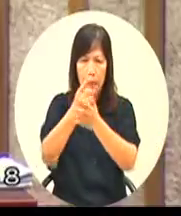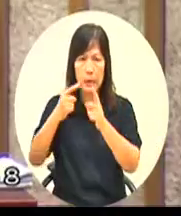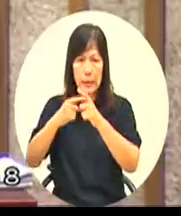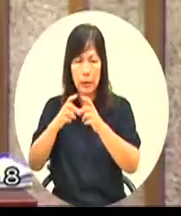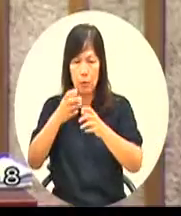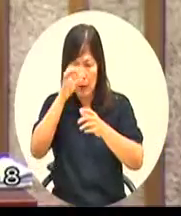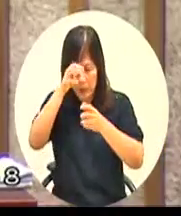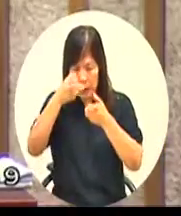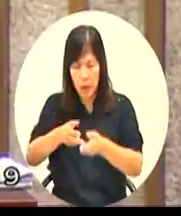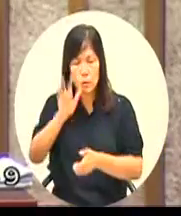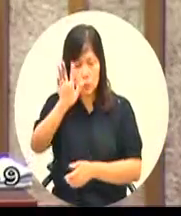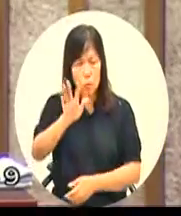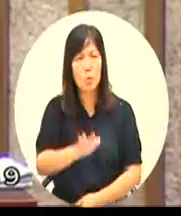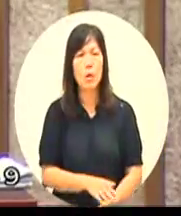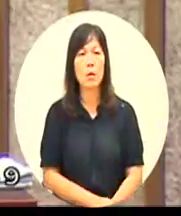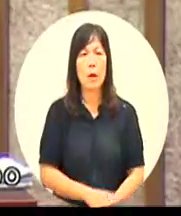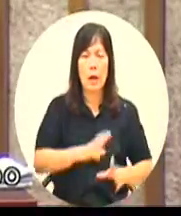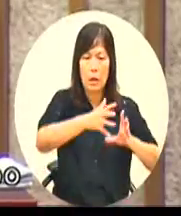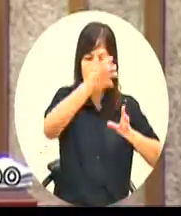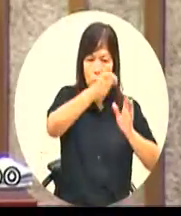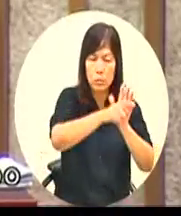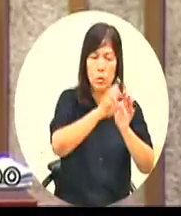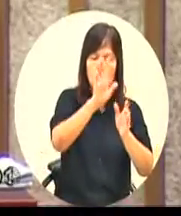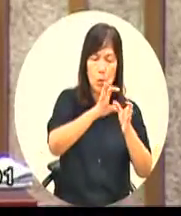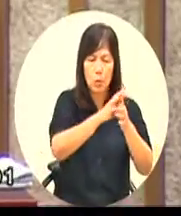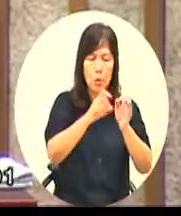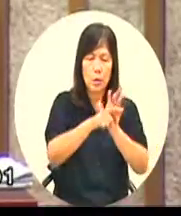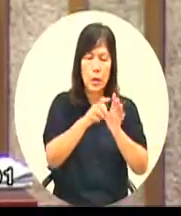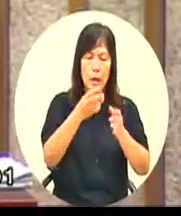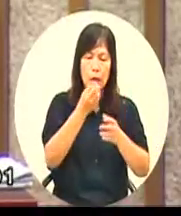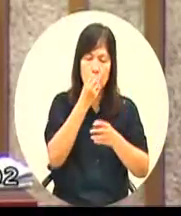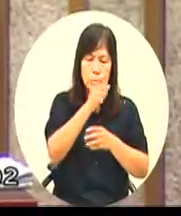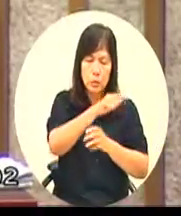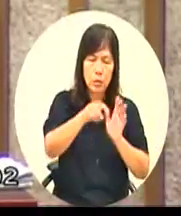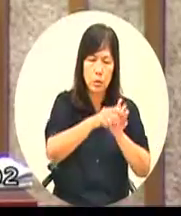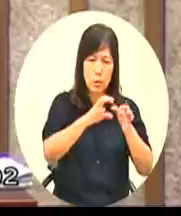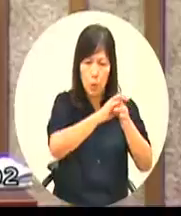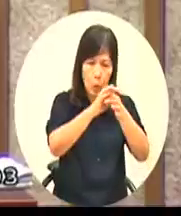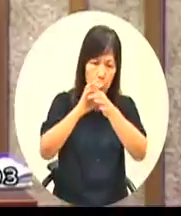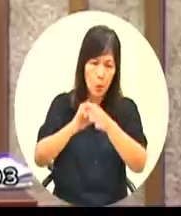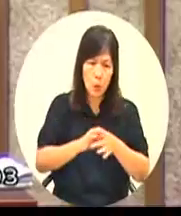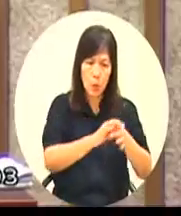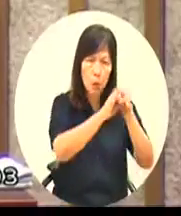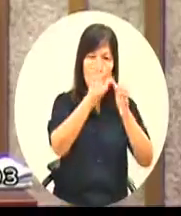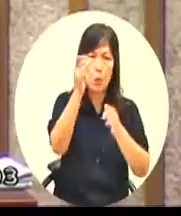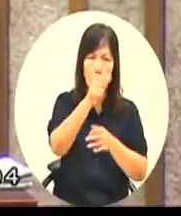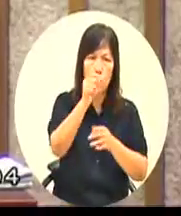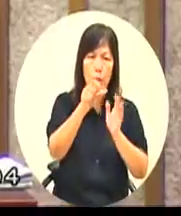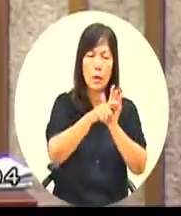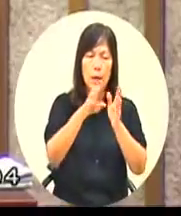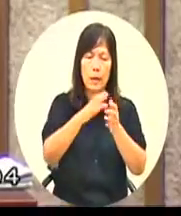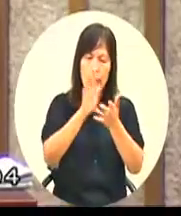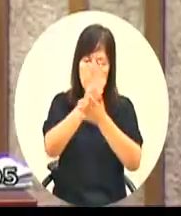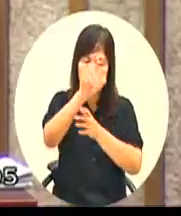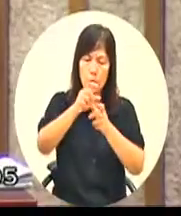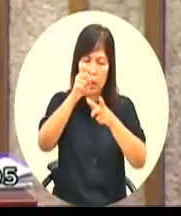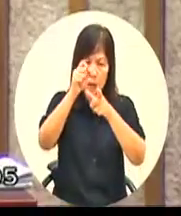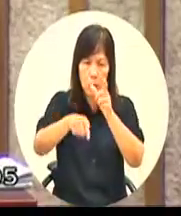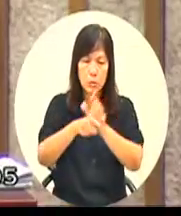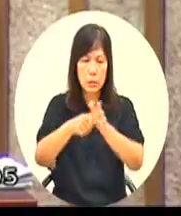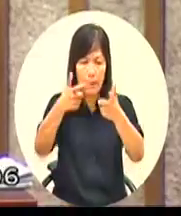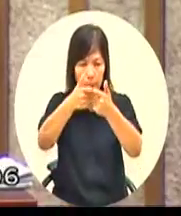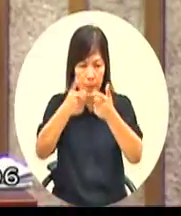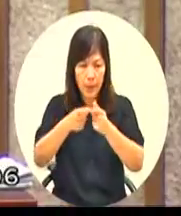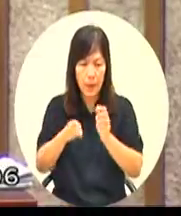常重视，所以总统有所谓的食安五环。那另外农委会他也要求未来厂商要符合